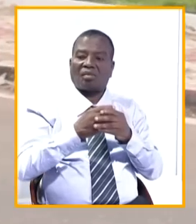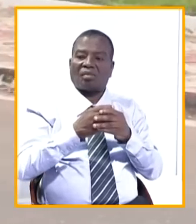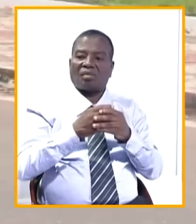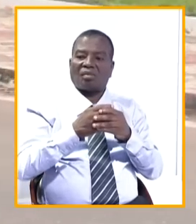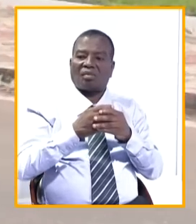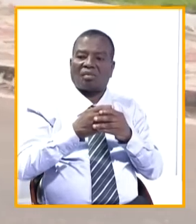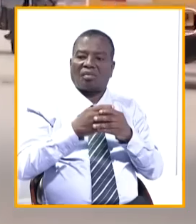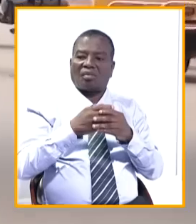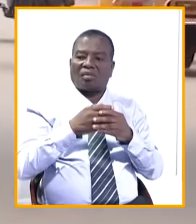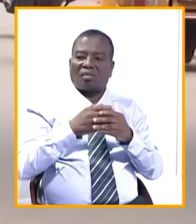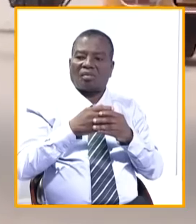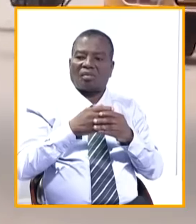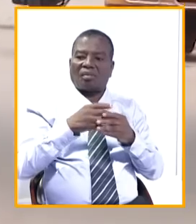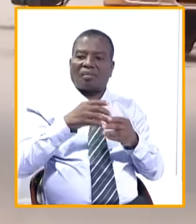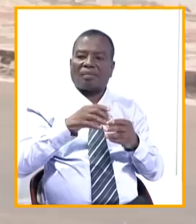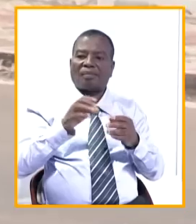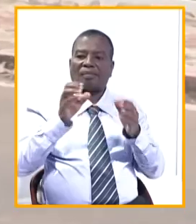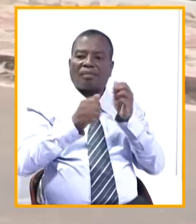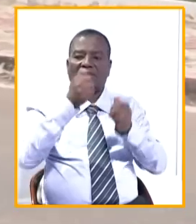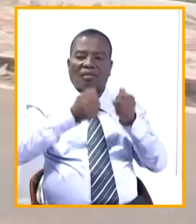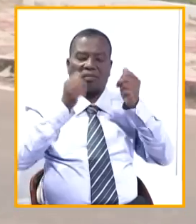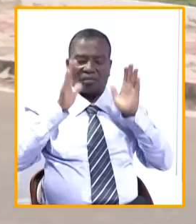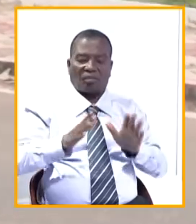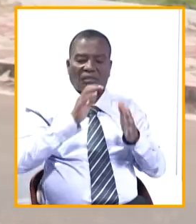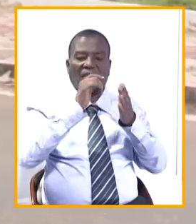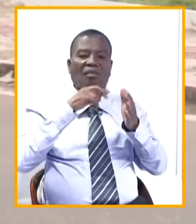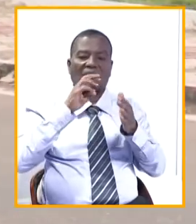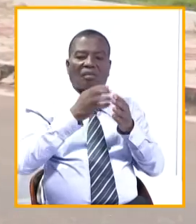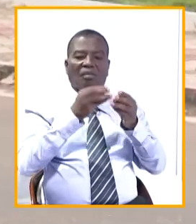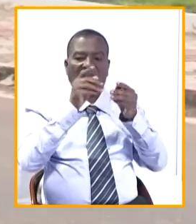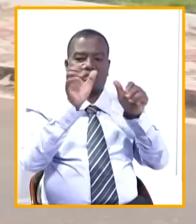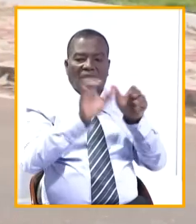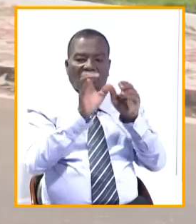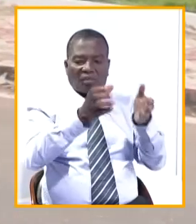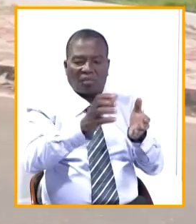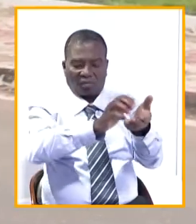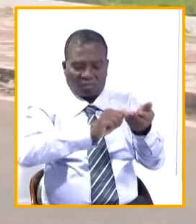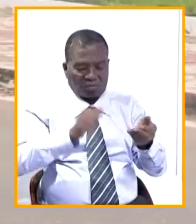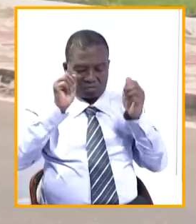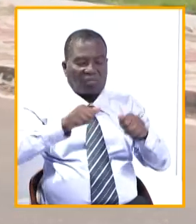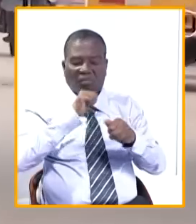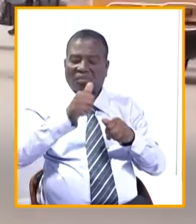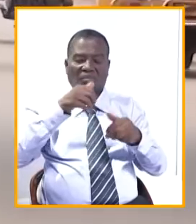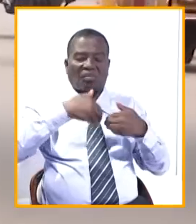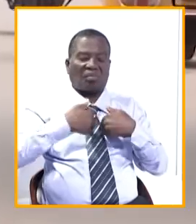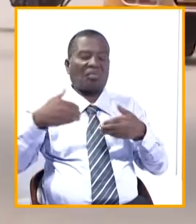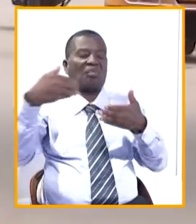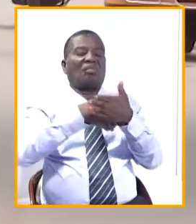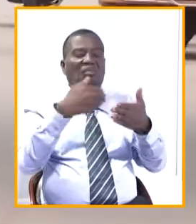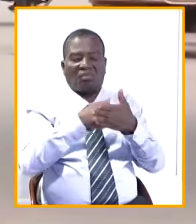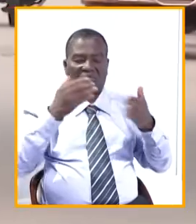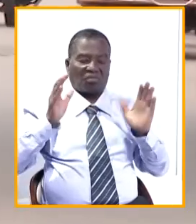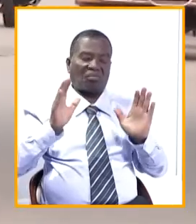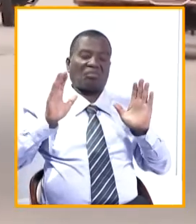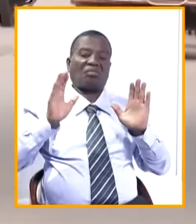2022-631 du 3 août 2022. Le conducteur dont le permis est retiré ne peut en obtenir un nouveau qu'après avoir satisfait aux